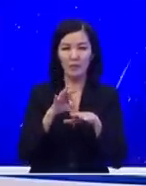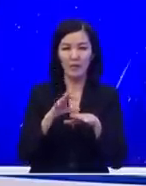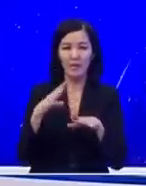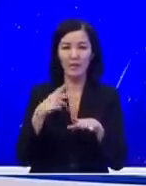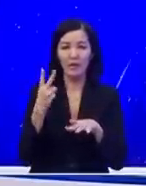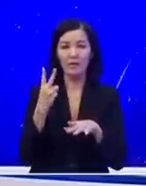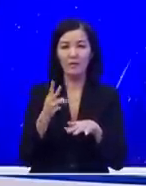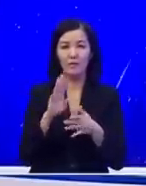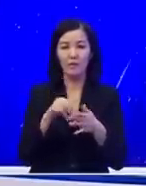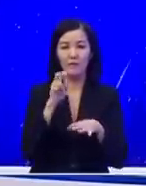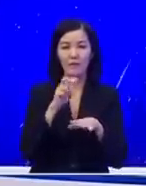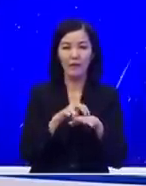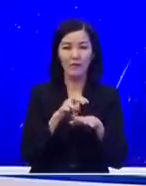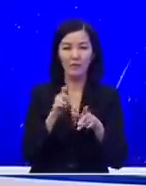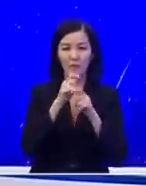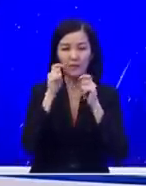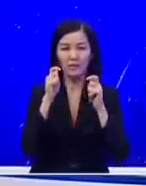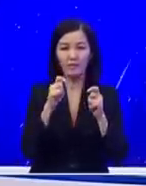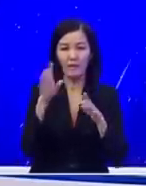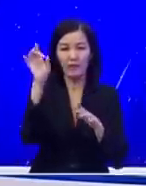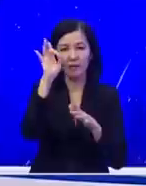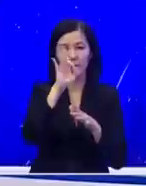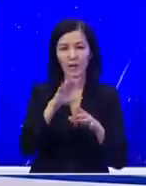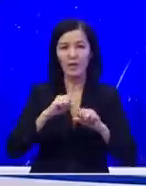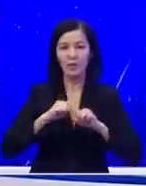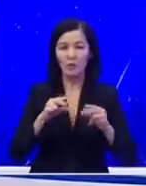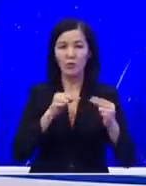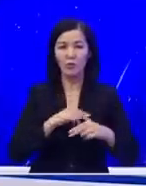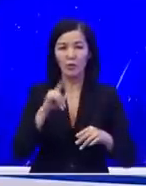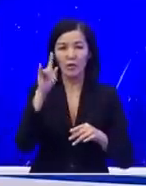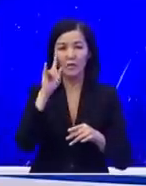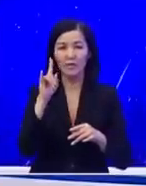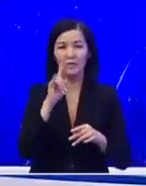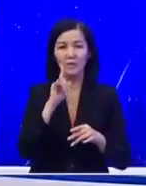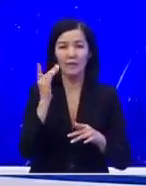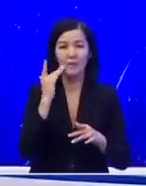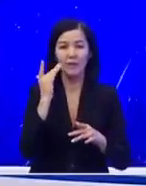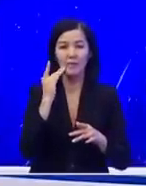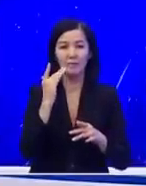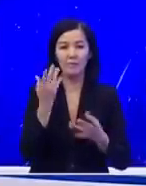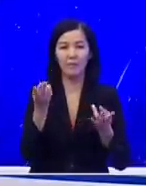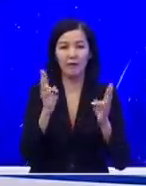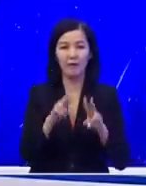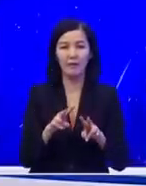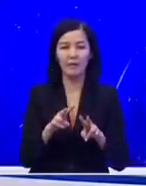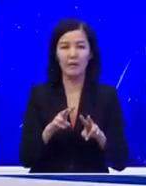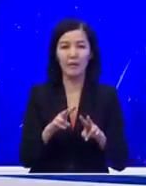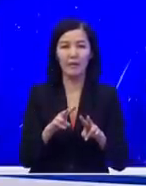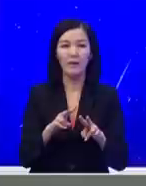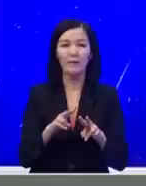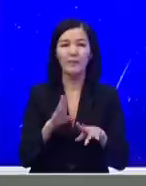врачам глава государства сегодня присвоил звание Героя труда Казахстана посмертно. Несмотря на высокую загруженность, дань памяти погибшим